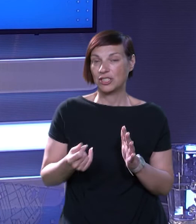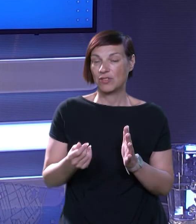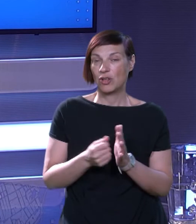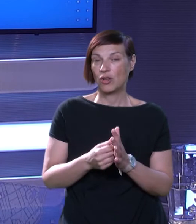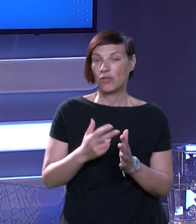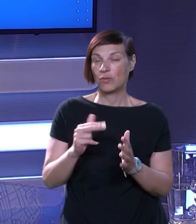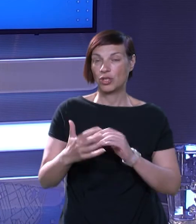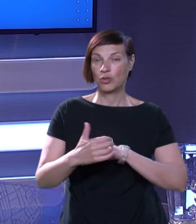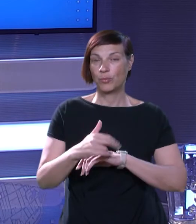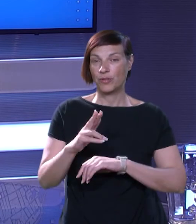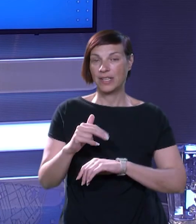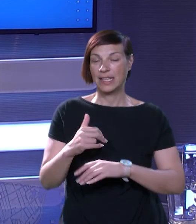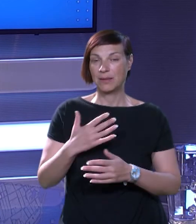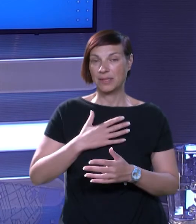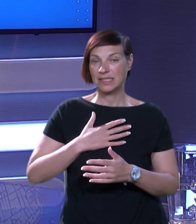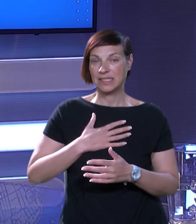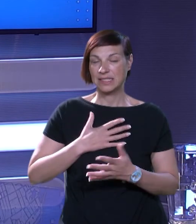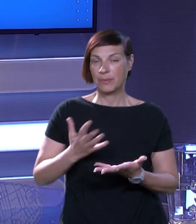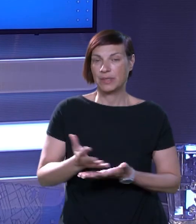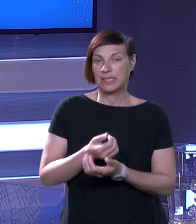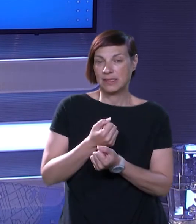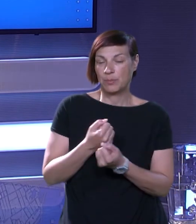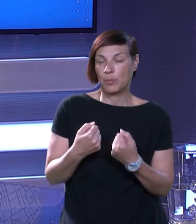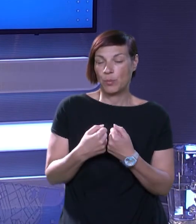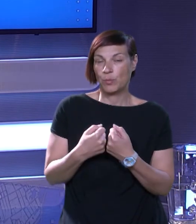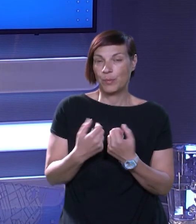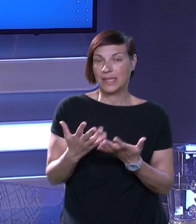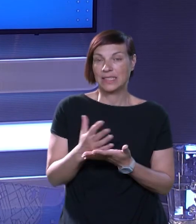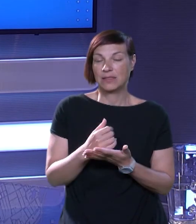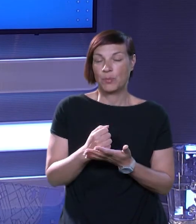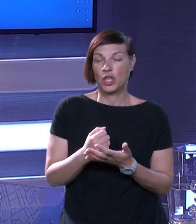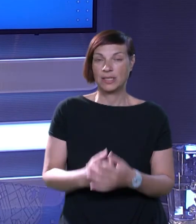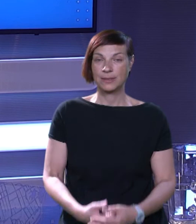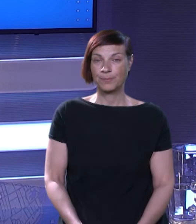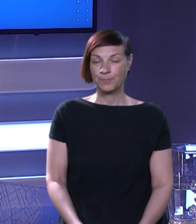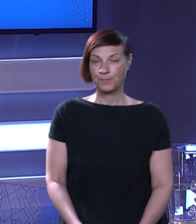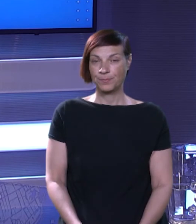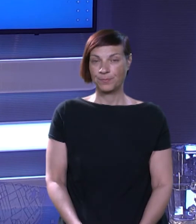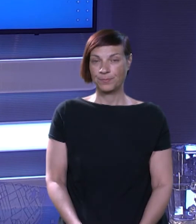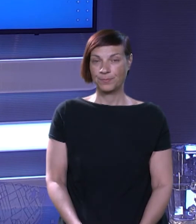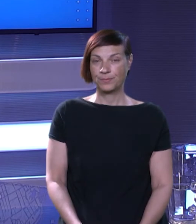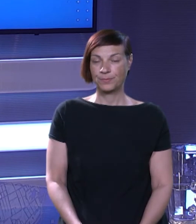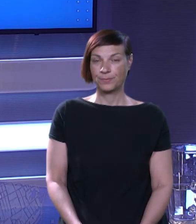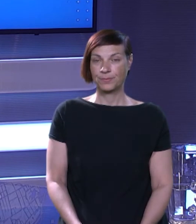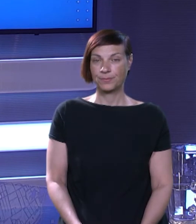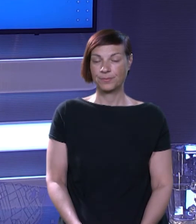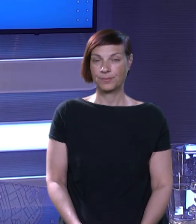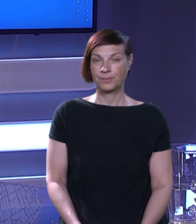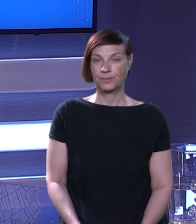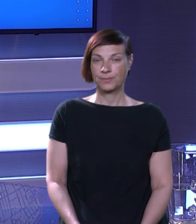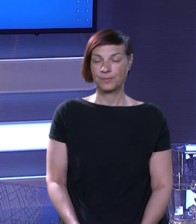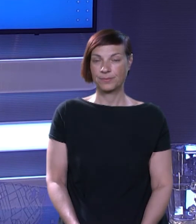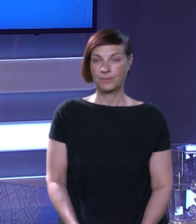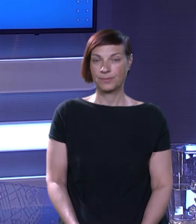tom lovom koji Dubrovnik ima nekako za sebe se uspjeti izboriti. Da ga neće baš ti turisti zbog tih par